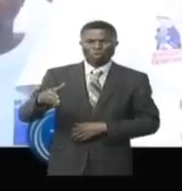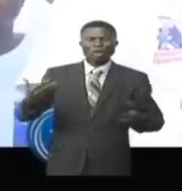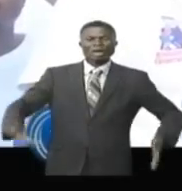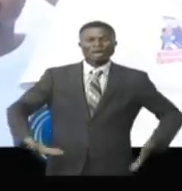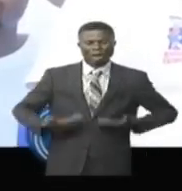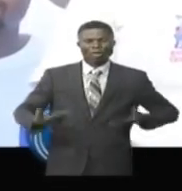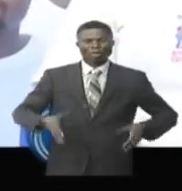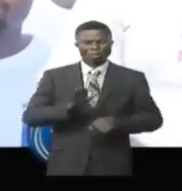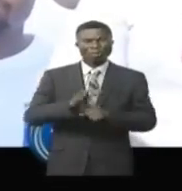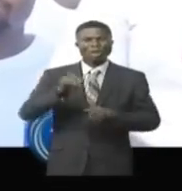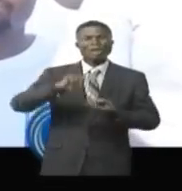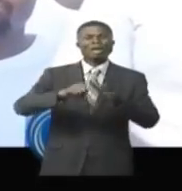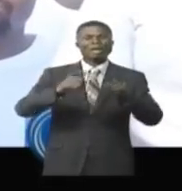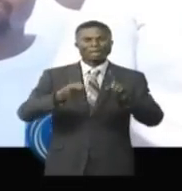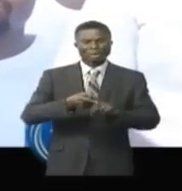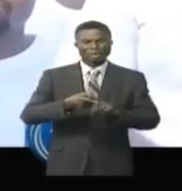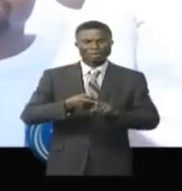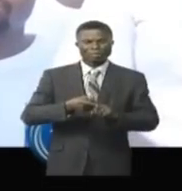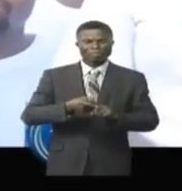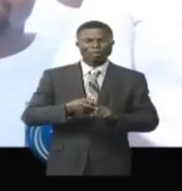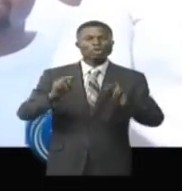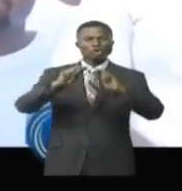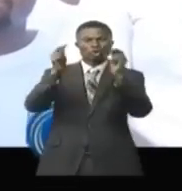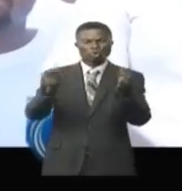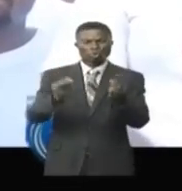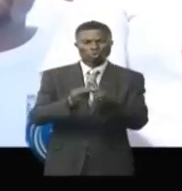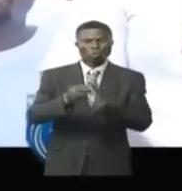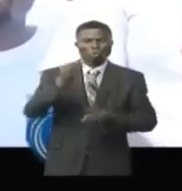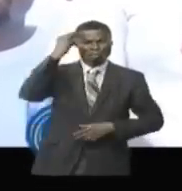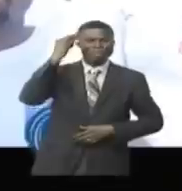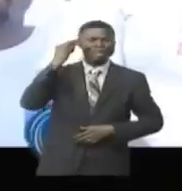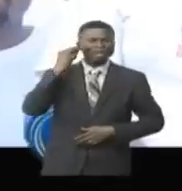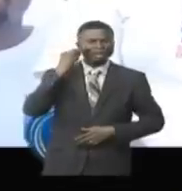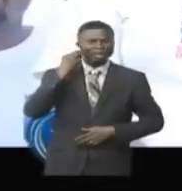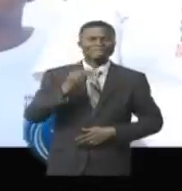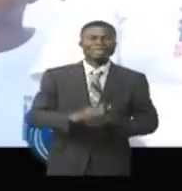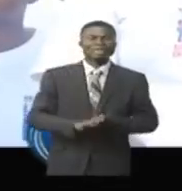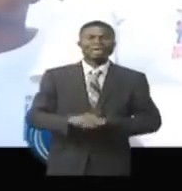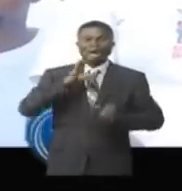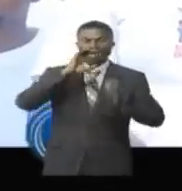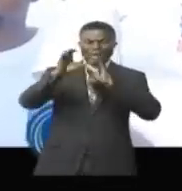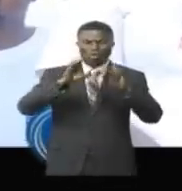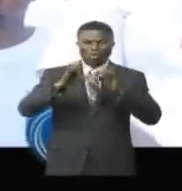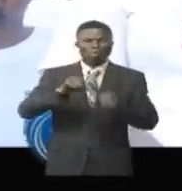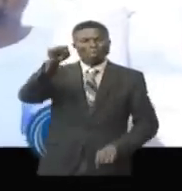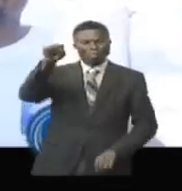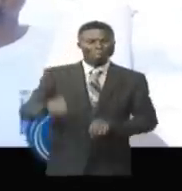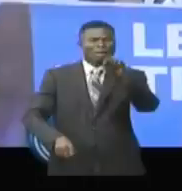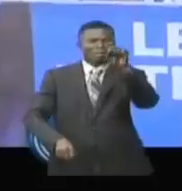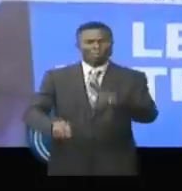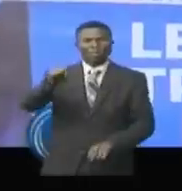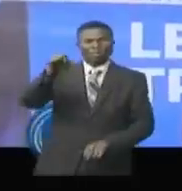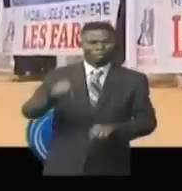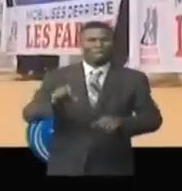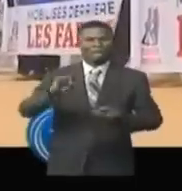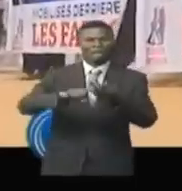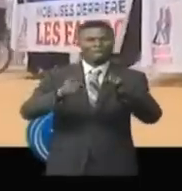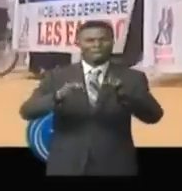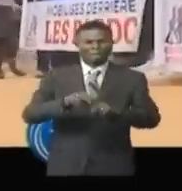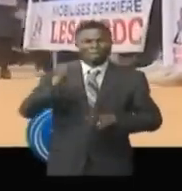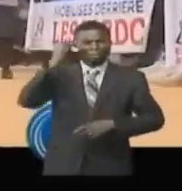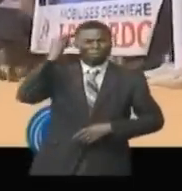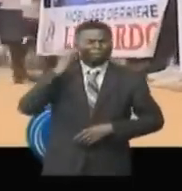voir les amis de l'excellence marcher pour leur armée. Les amis de Patrick Muyaya